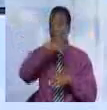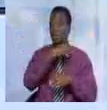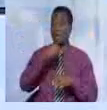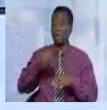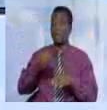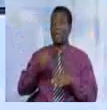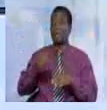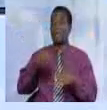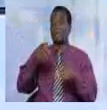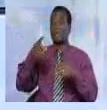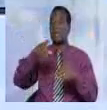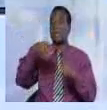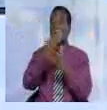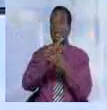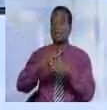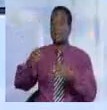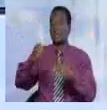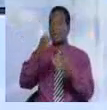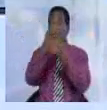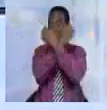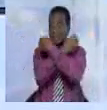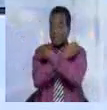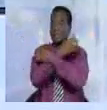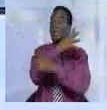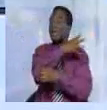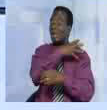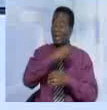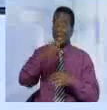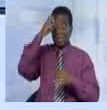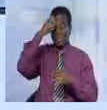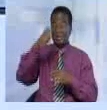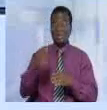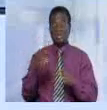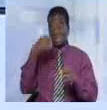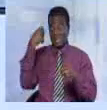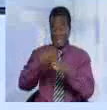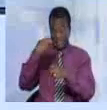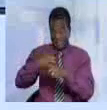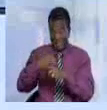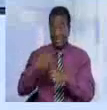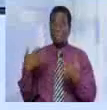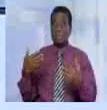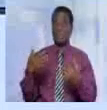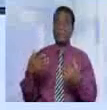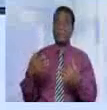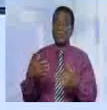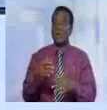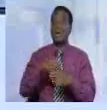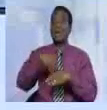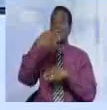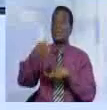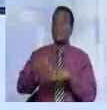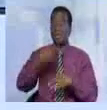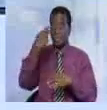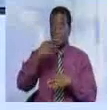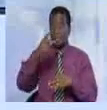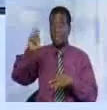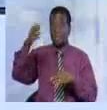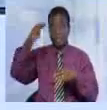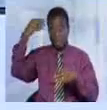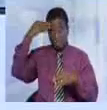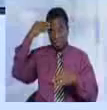entre l'Égypte et la Turquie sont montées d'un cran. L'Égypte a en effet expulsé l'ambassadeur de Turquie après les propos du premier